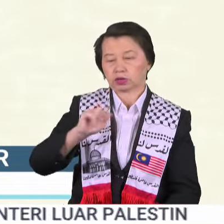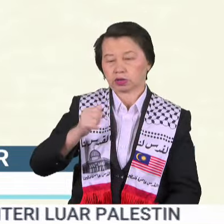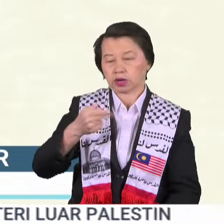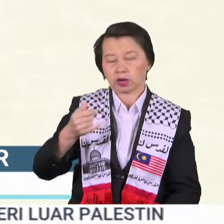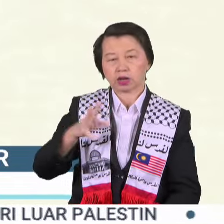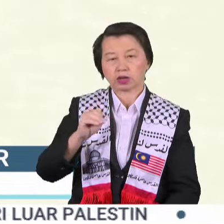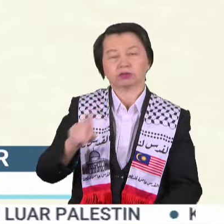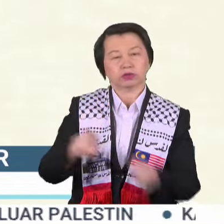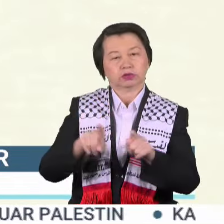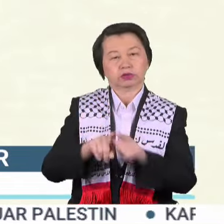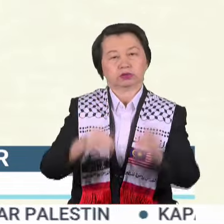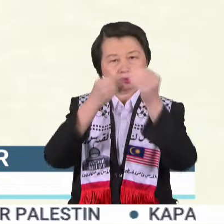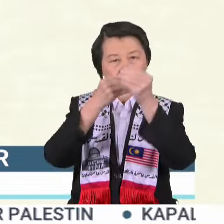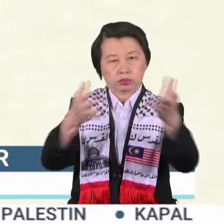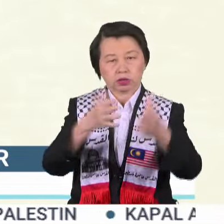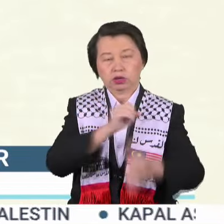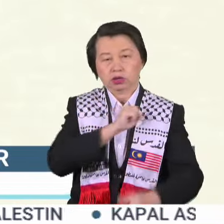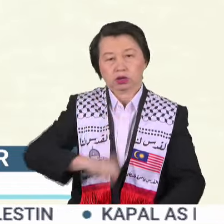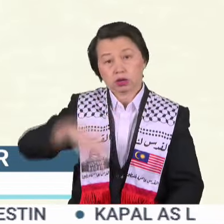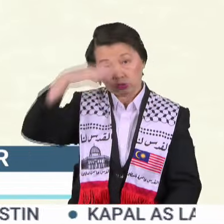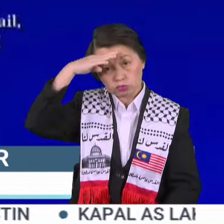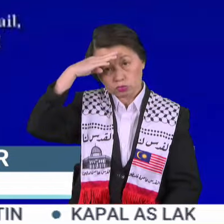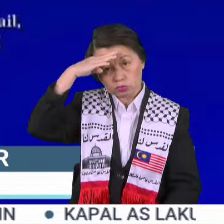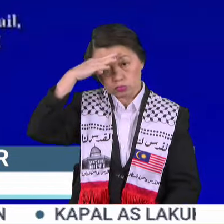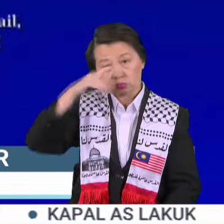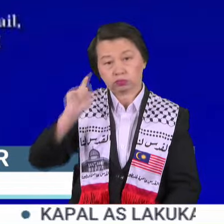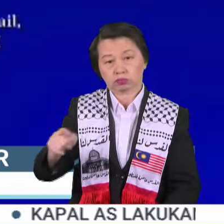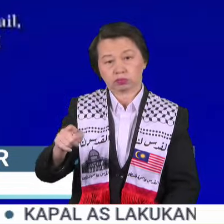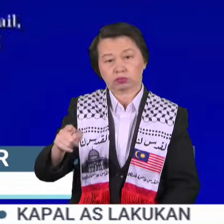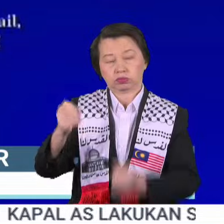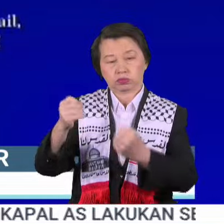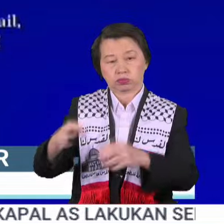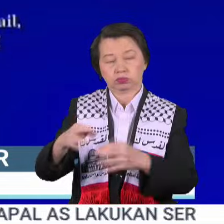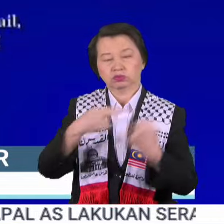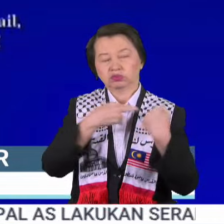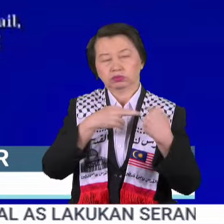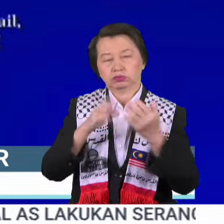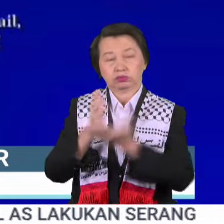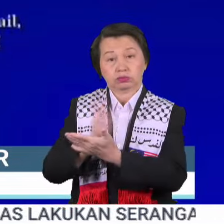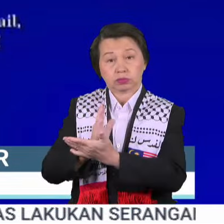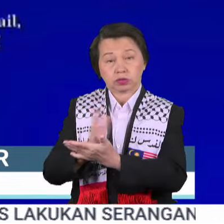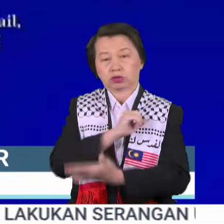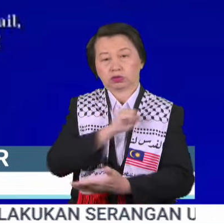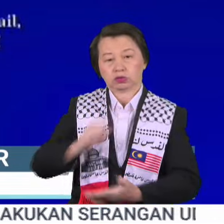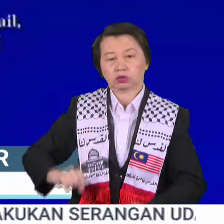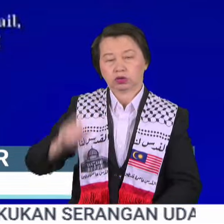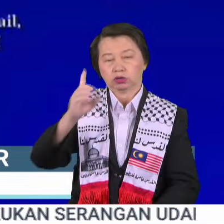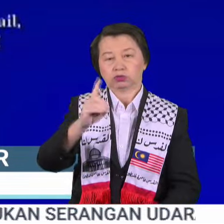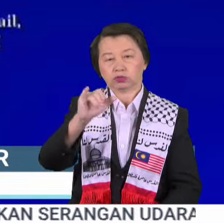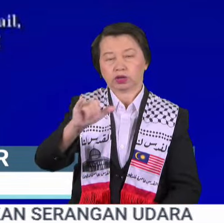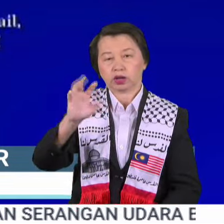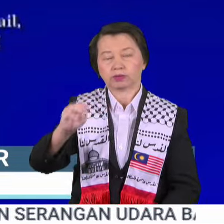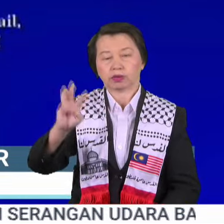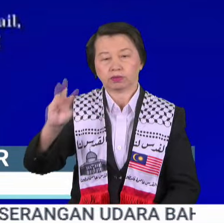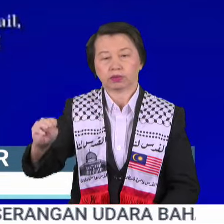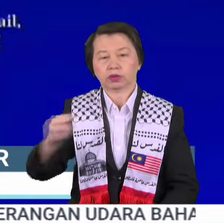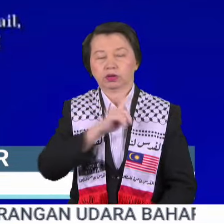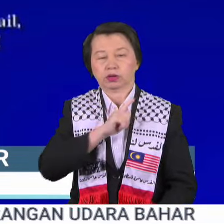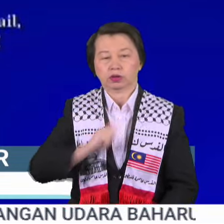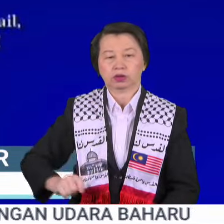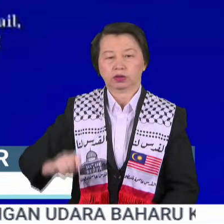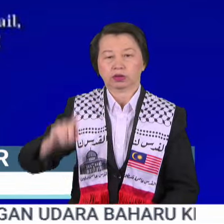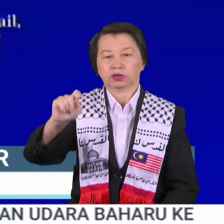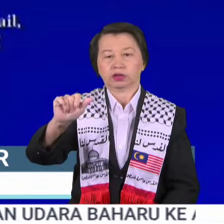kenyataan turut memaklumkan Sultan Johor juga berkenan gelaran kehormatan bagi pemangku Sultan duli yang amat Mulia Tengku mahkota